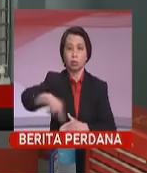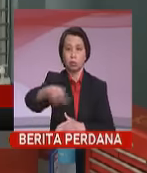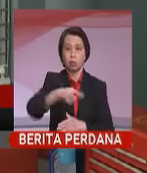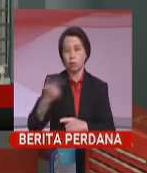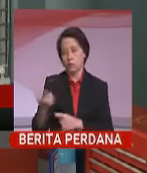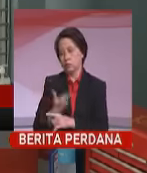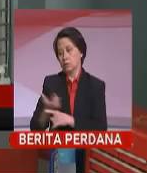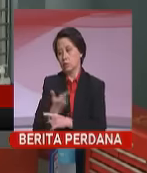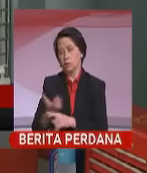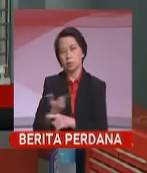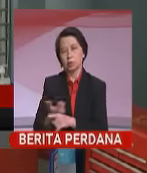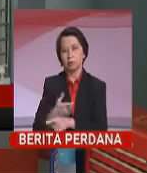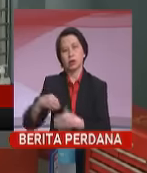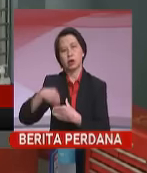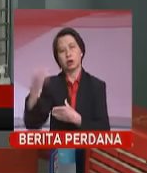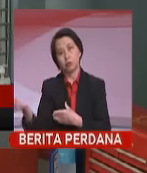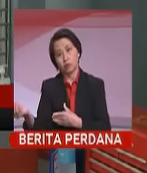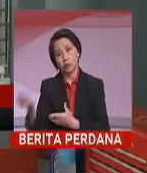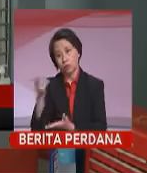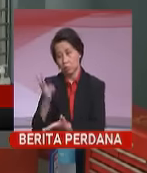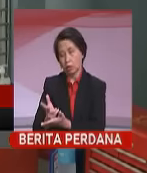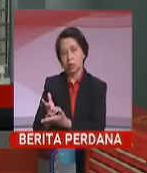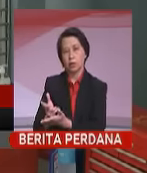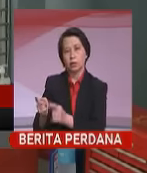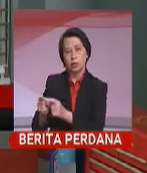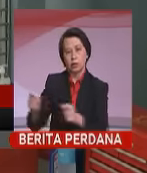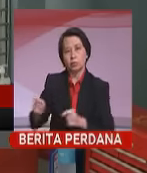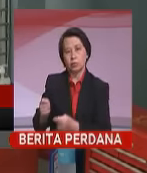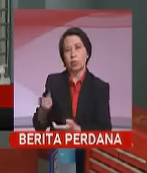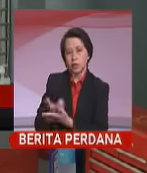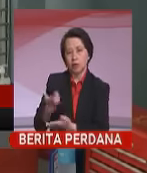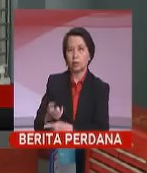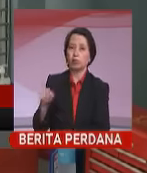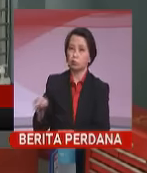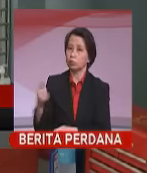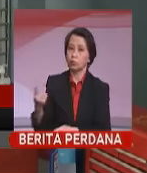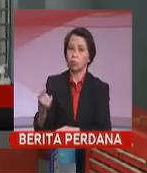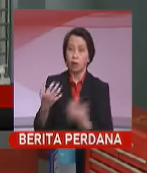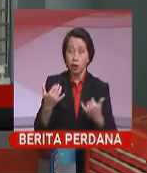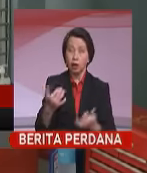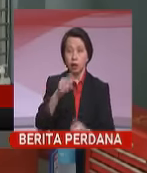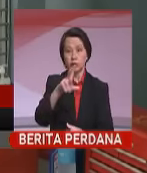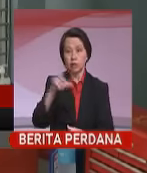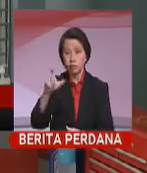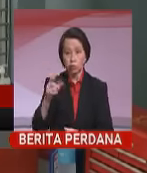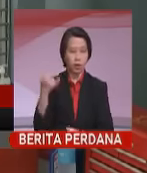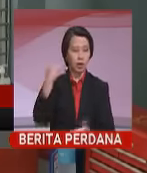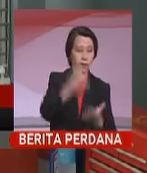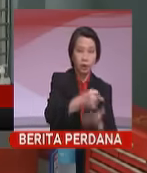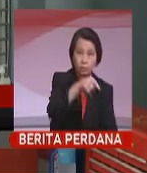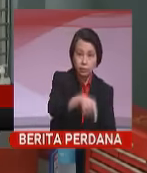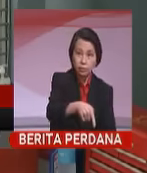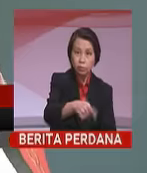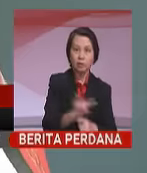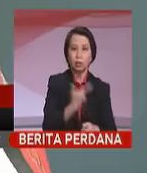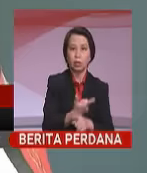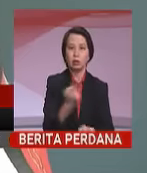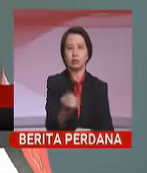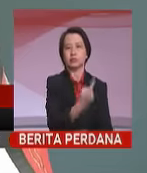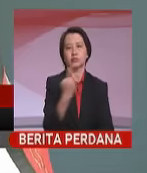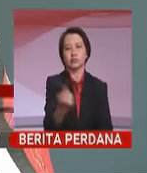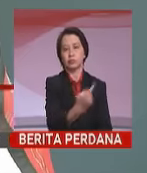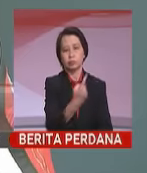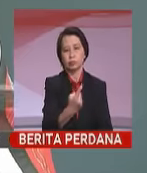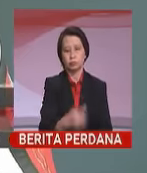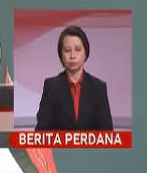buat latihan di parking lot. So ini kali pertama lah selepas 3 bulan kita kembali ke track. So hari